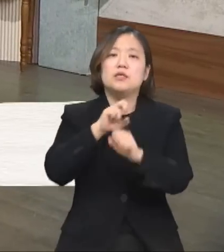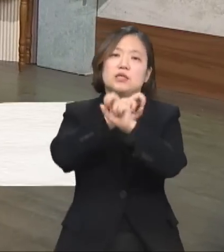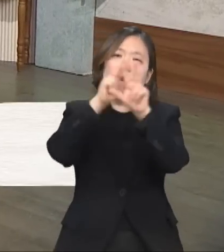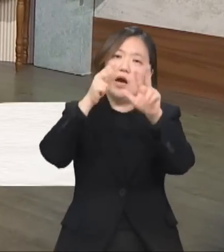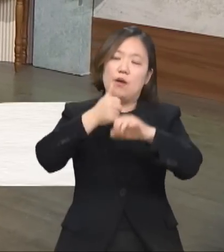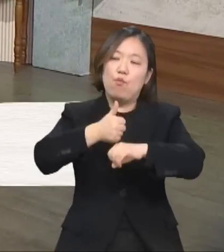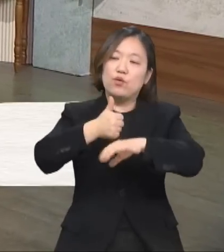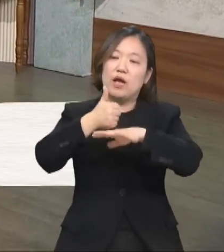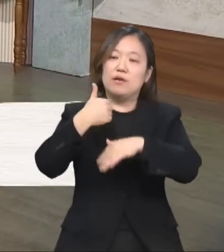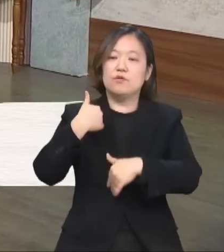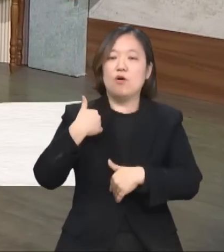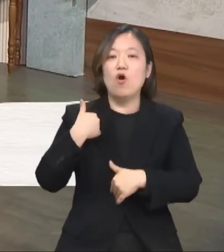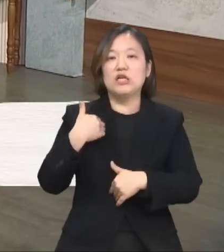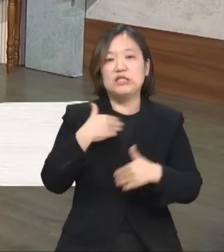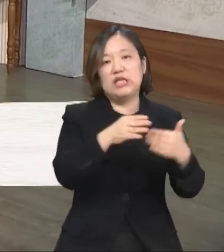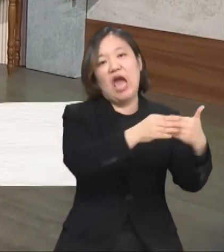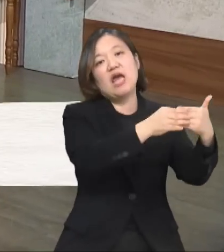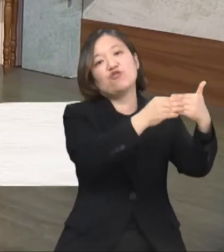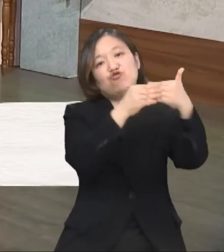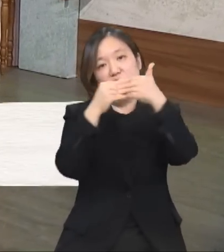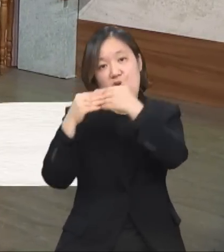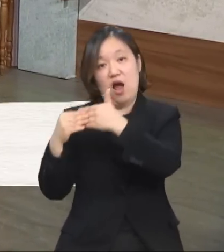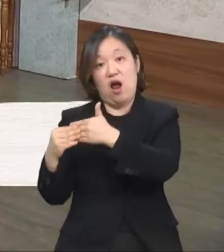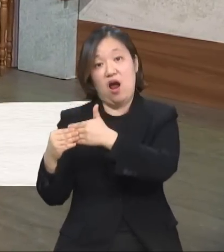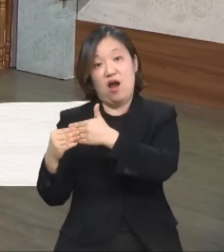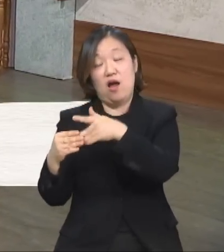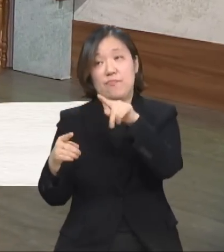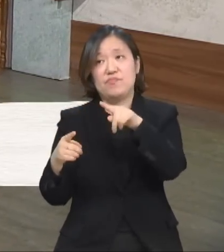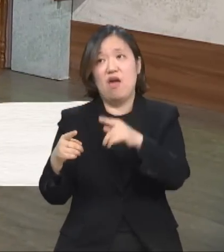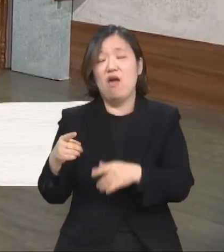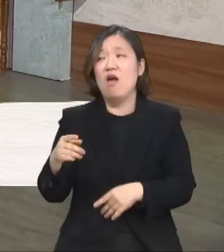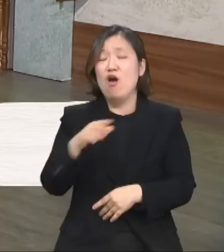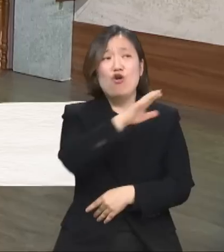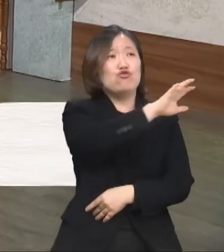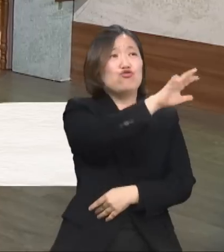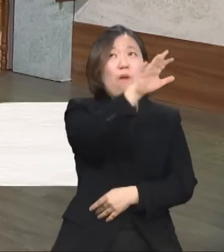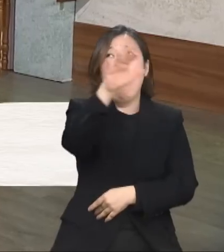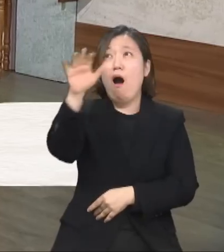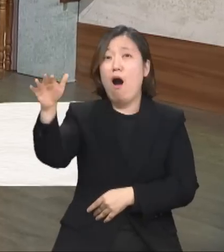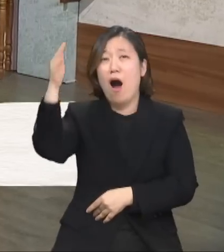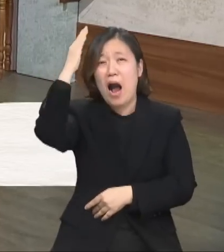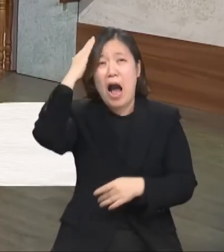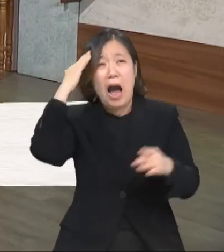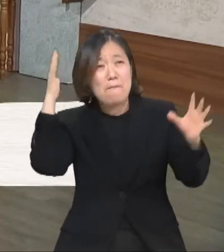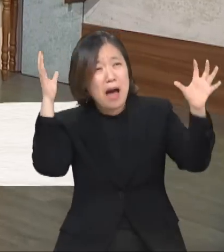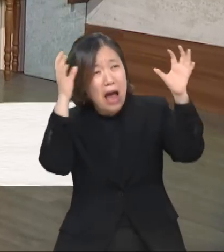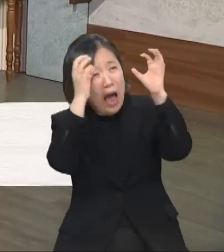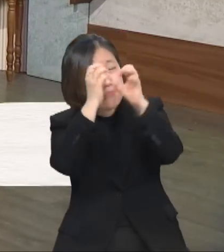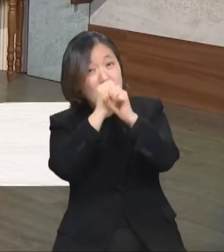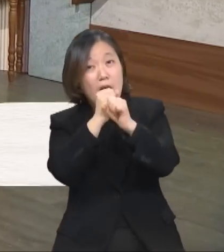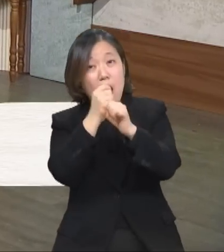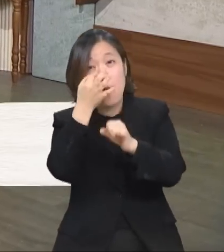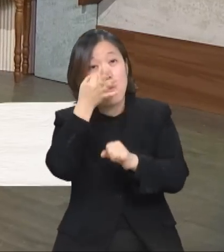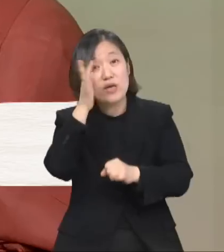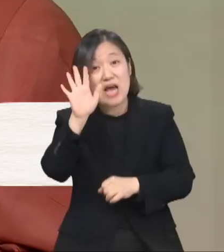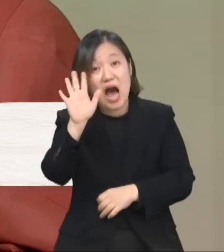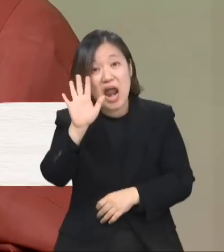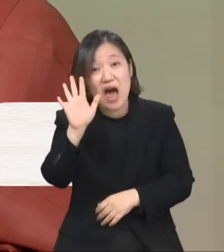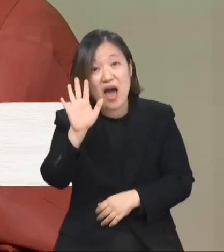데려가셨습니다 주변이 너무 컴컴해서인지 앞이 보이지 않았고